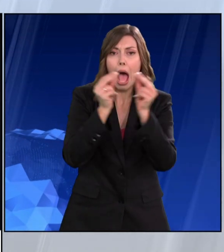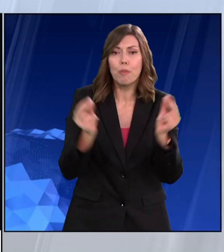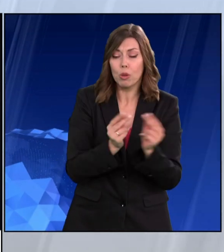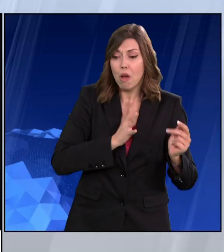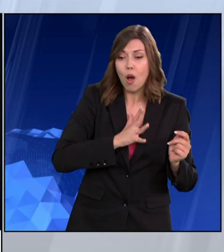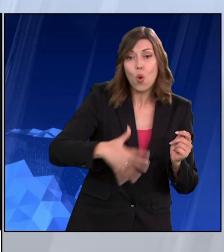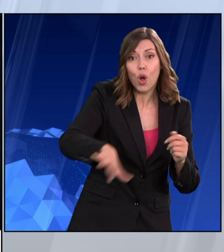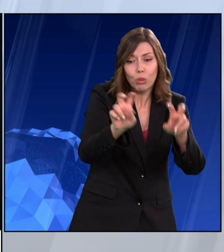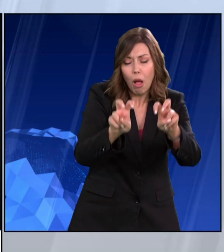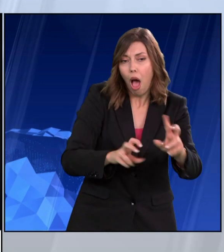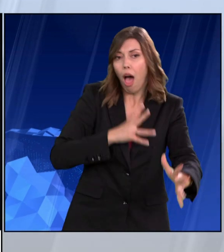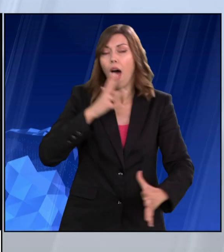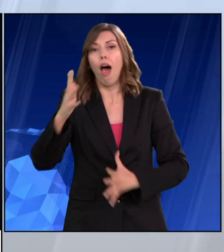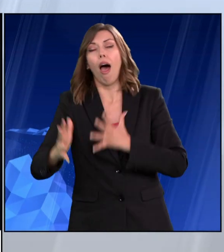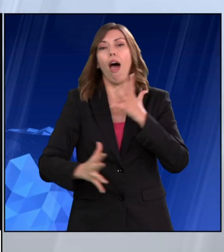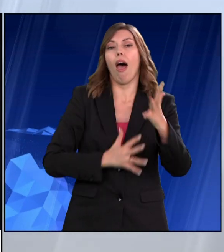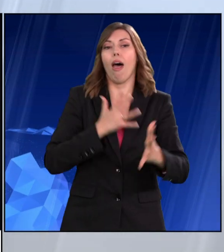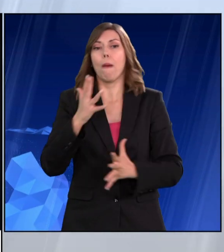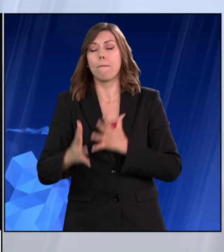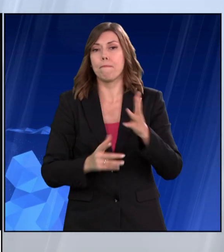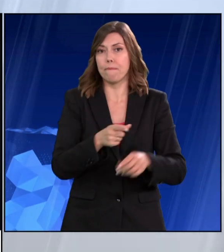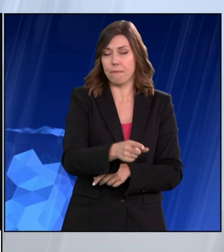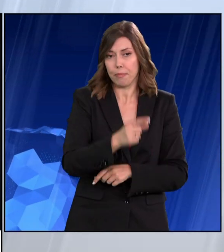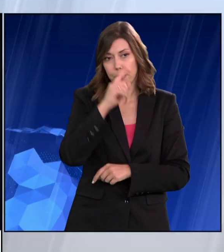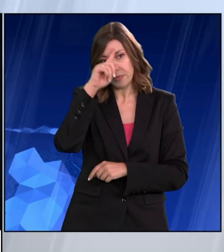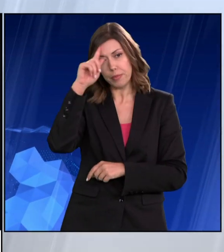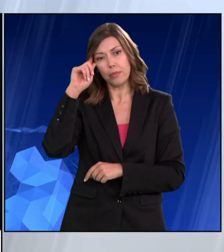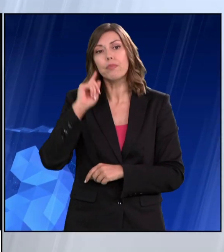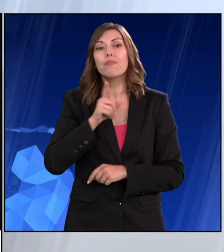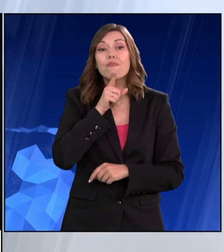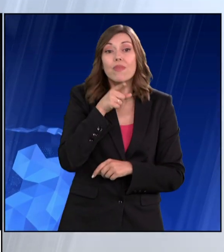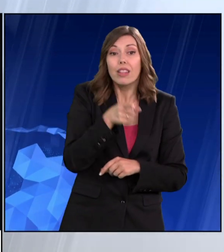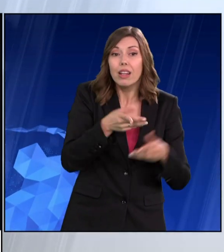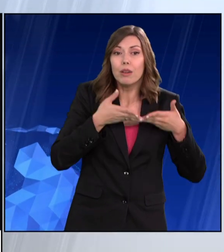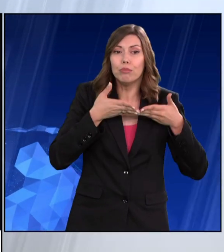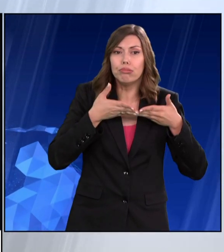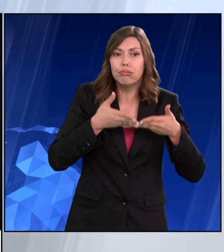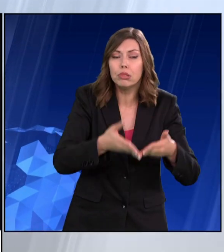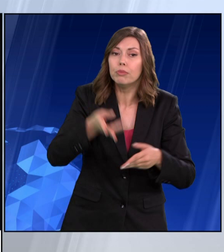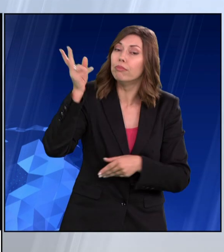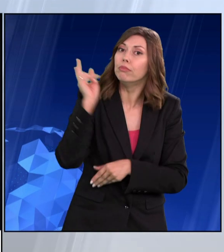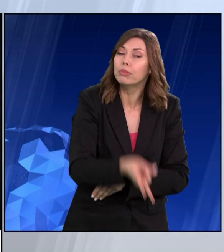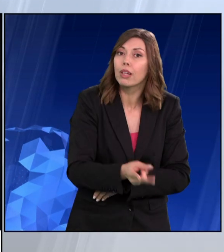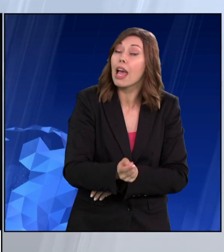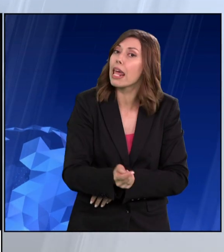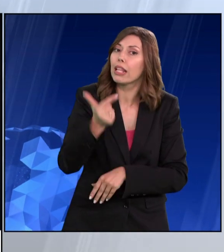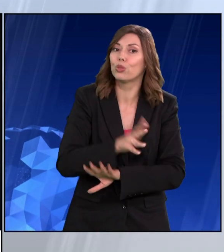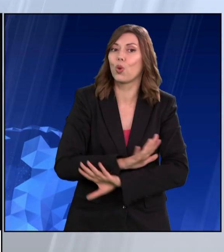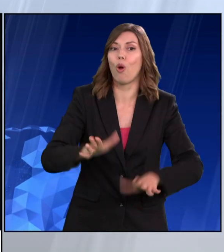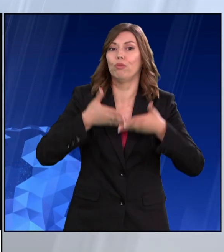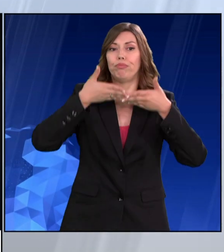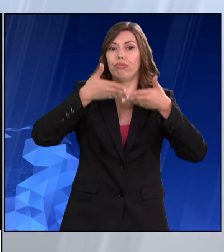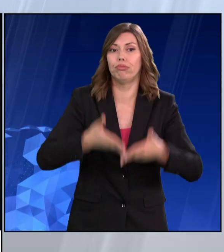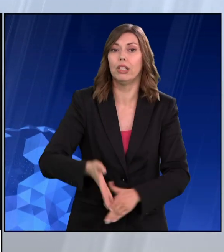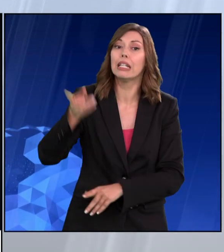a bordo uno stato di panico fortissimo, grandissimo e c'è stato proprio il rischio, proprio in quel momento, rischio